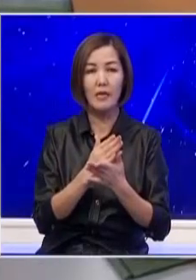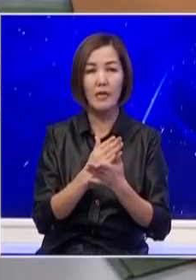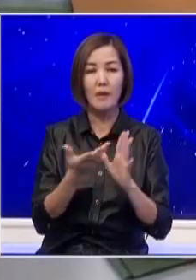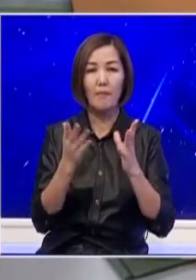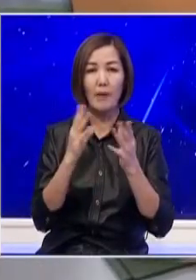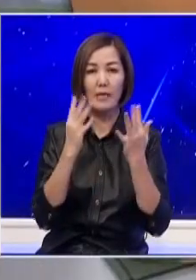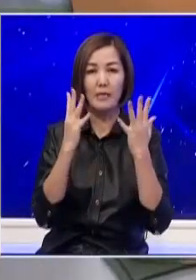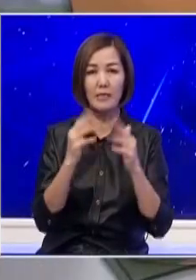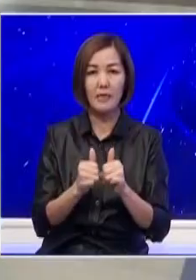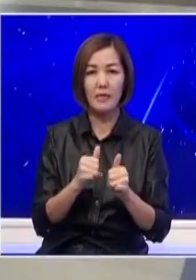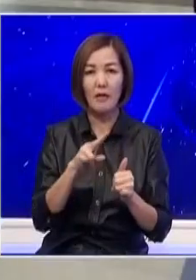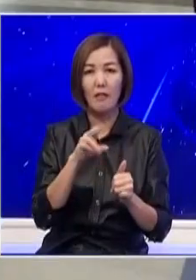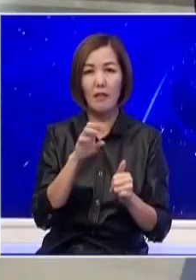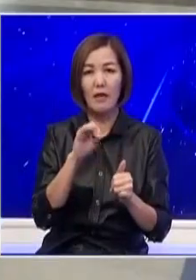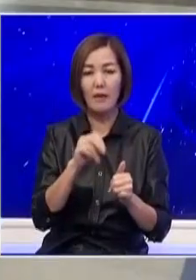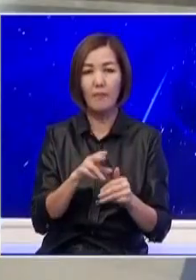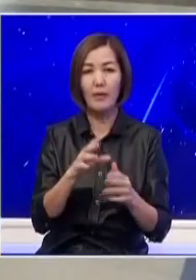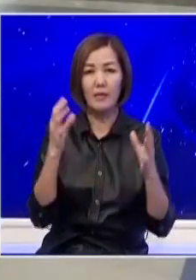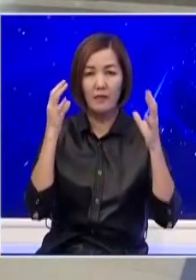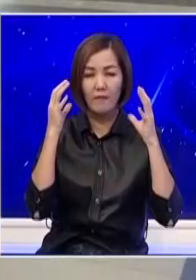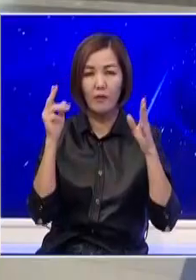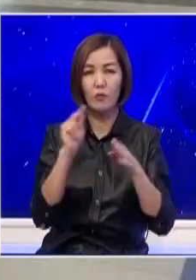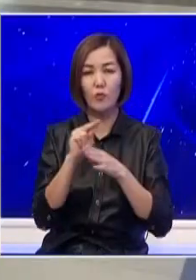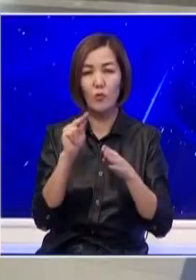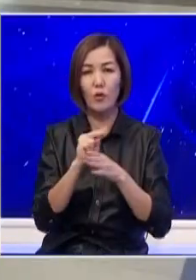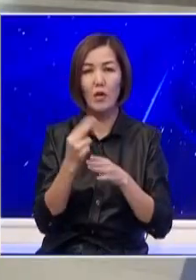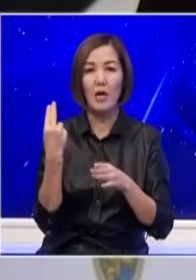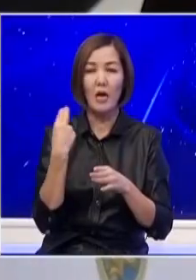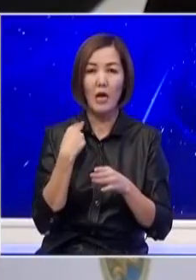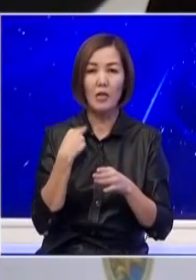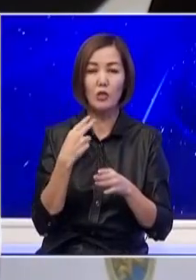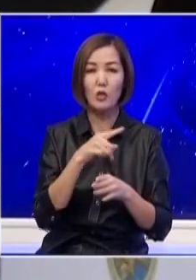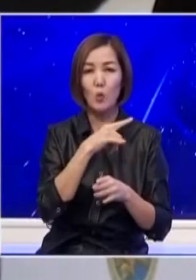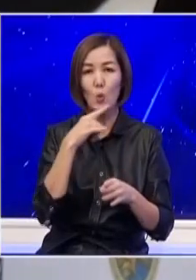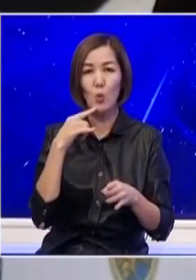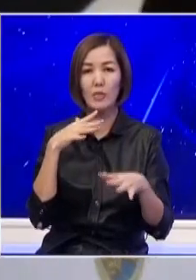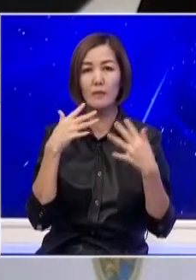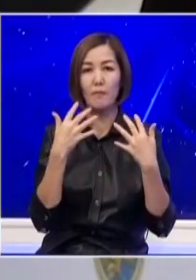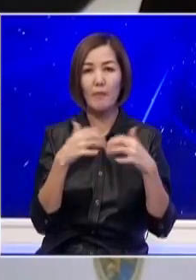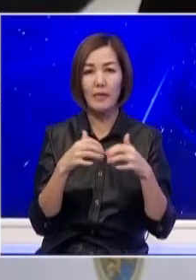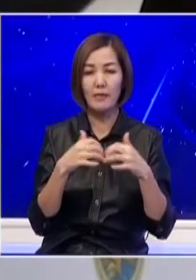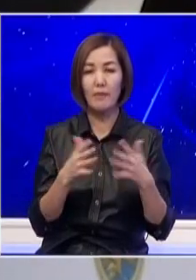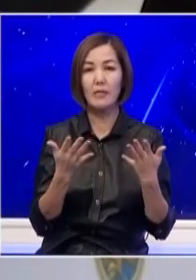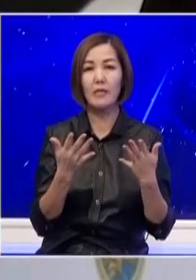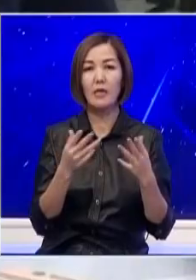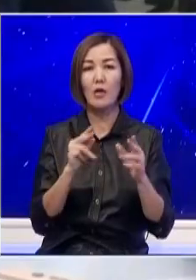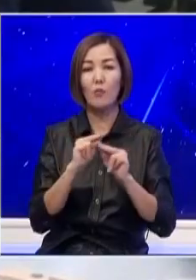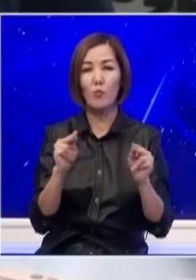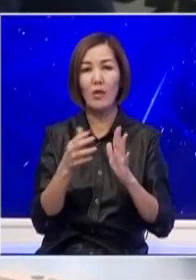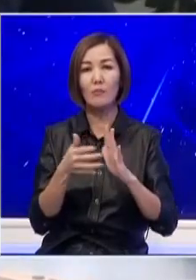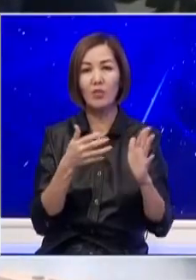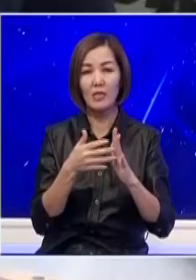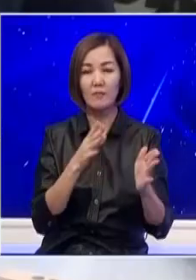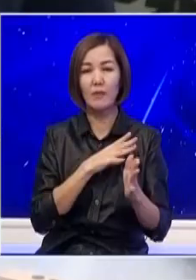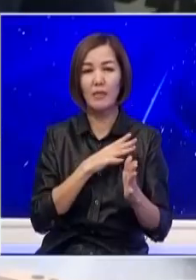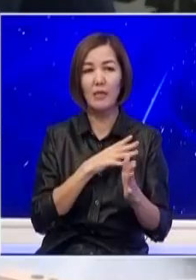бойынша логопед-дефектолог, ағылшын, орыс тілі және математика пәні мұғалімдері сынды 12 маман жетіспейді.